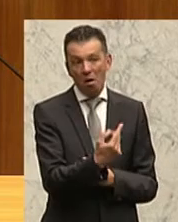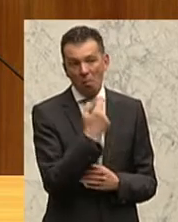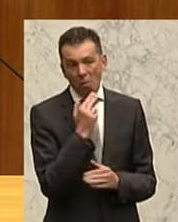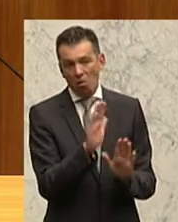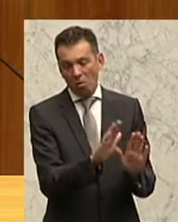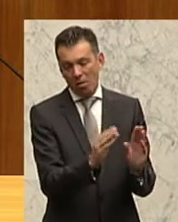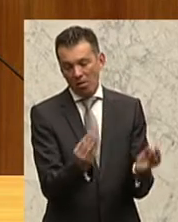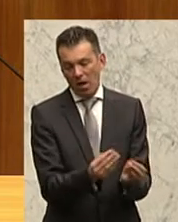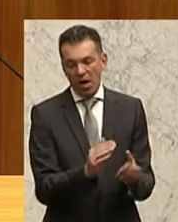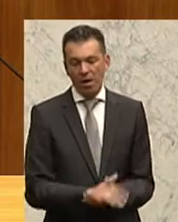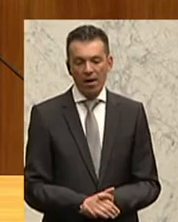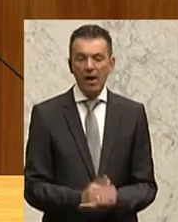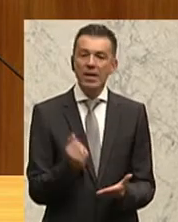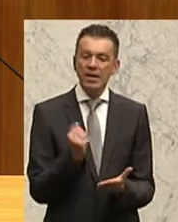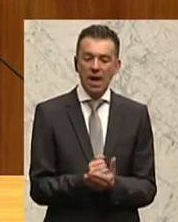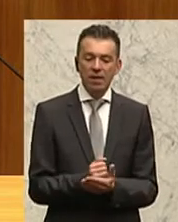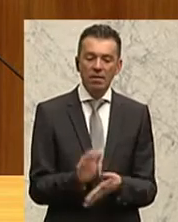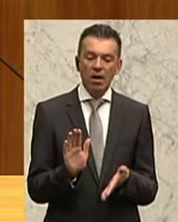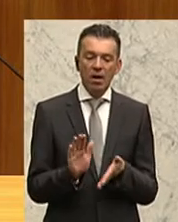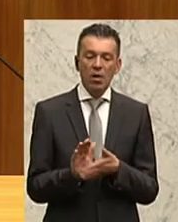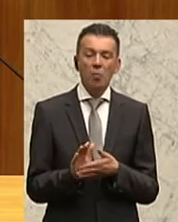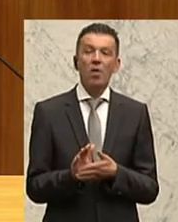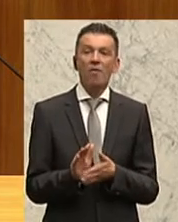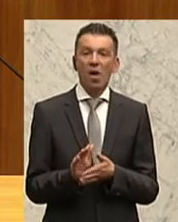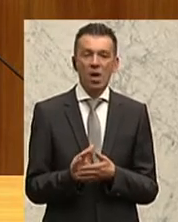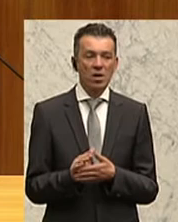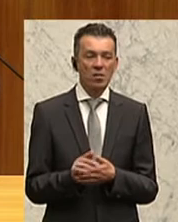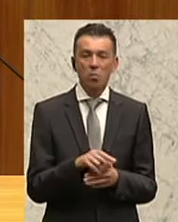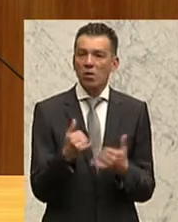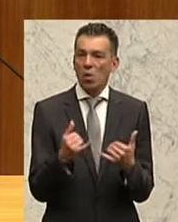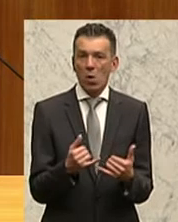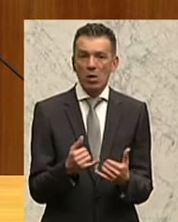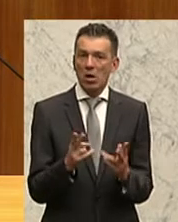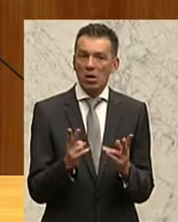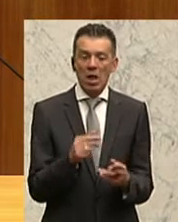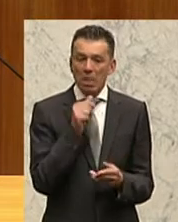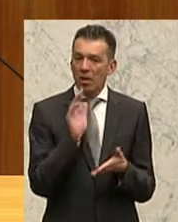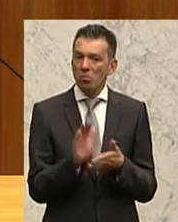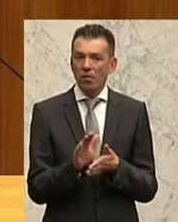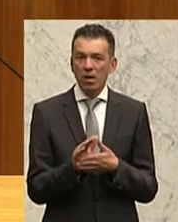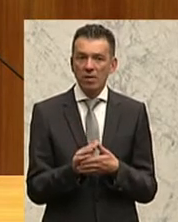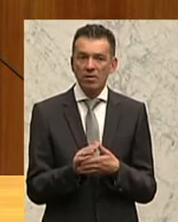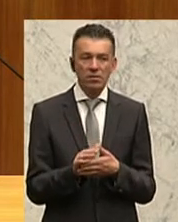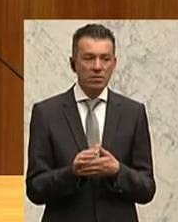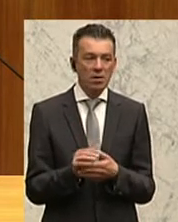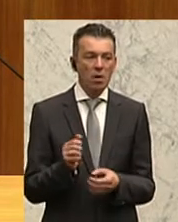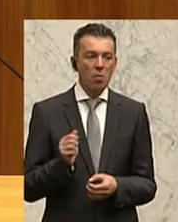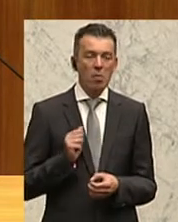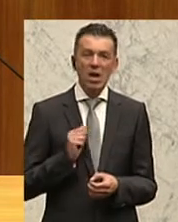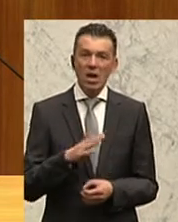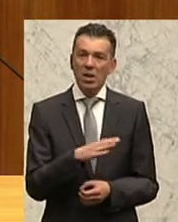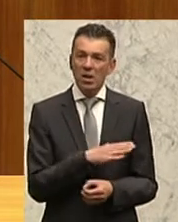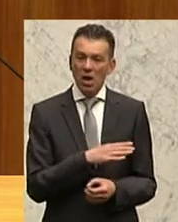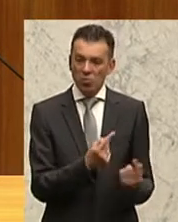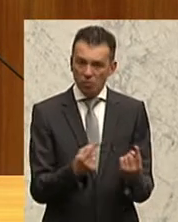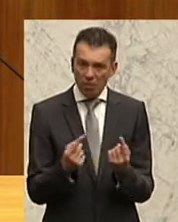Faktum ist jedenfalls, und diesen Beweis konnte bis heute nicht geliefert werden, es gibt keine militärische Bedrohungslage. Das